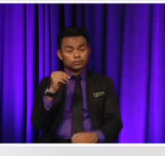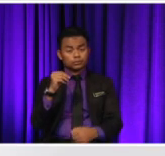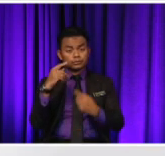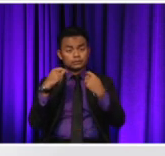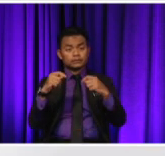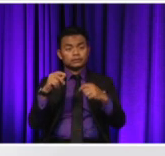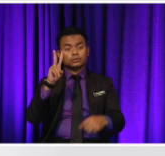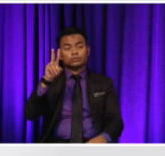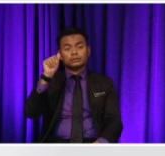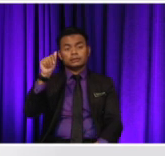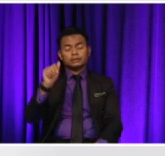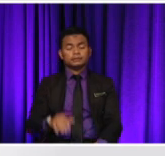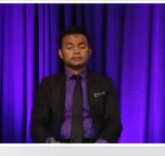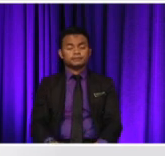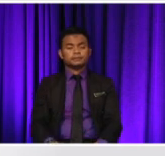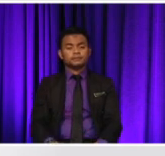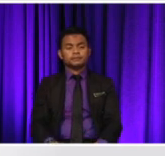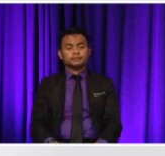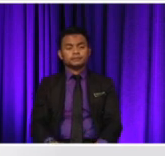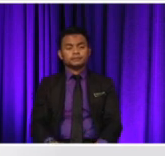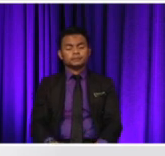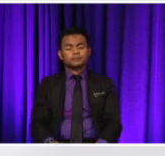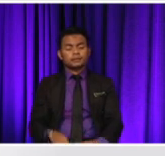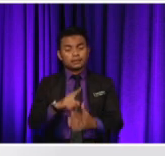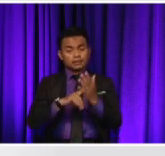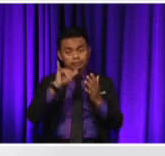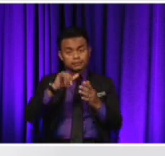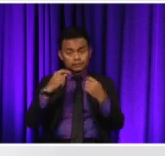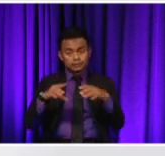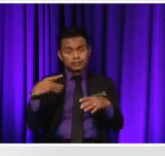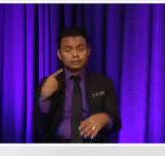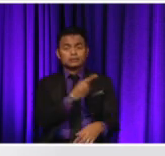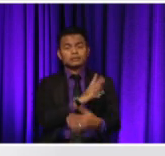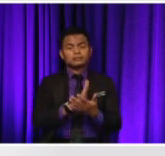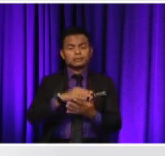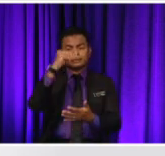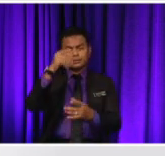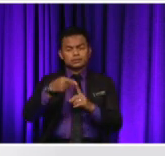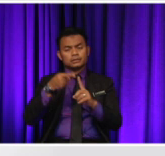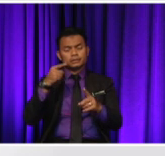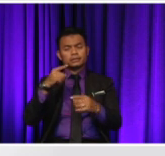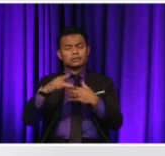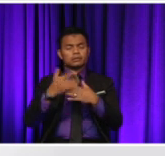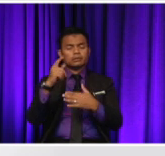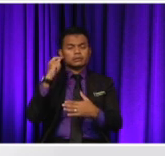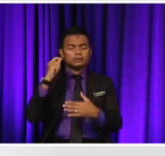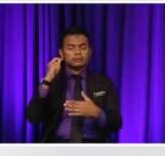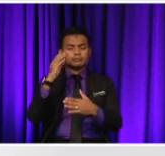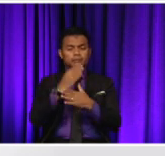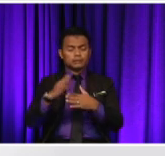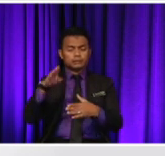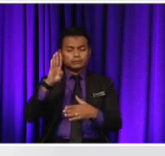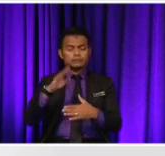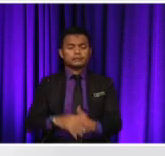sebagai ingatan smule dan apa yang kita telah pelajari yang awal tadi untuk bagian B soalnya yang boleh dikeluarkan